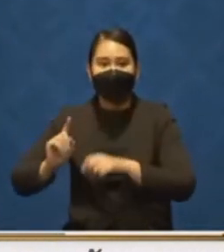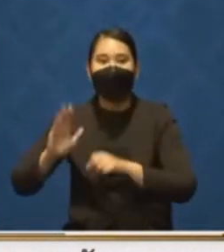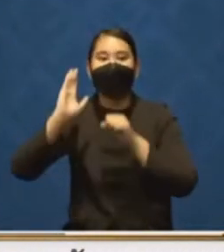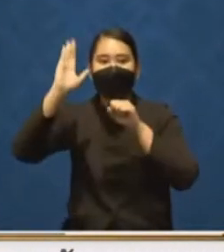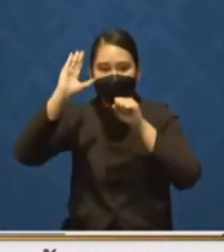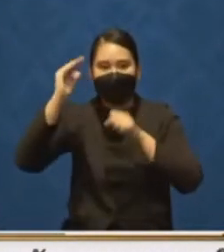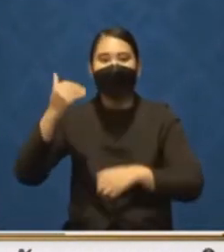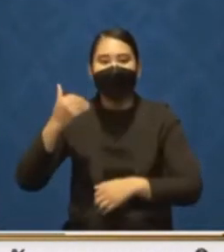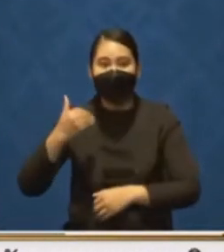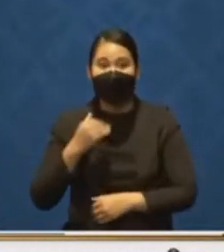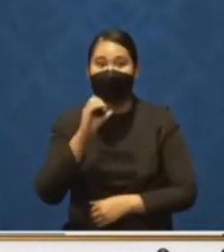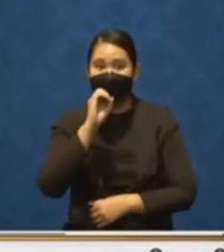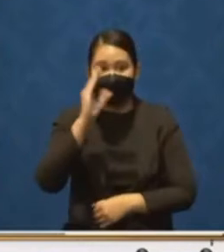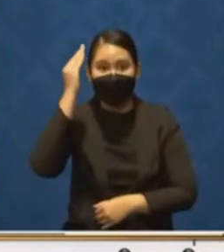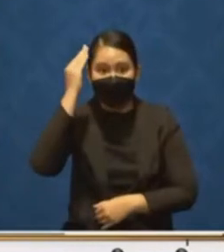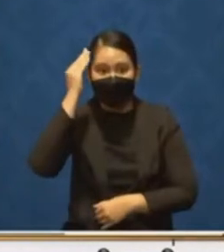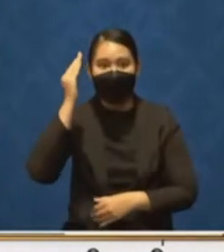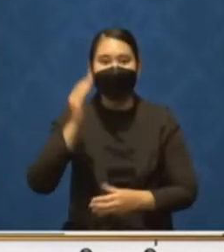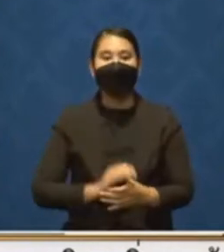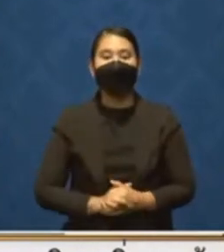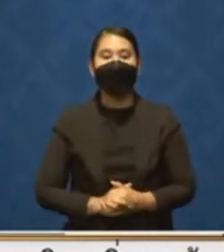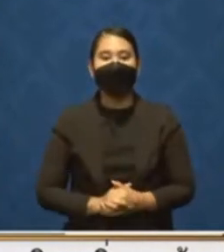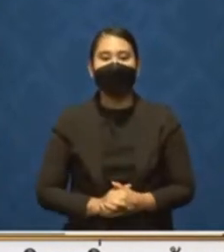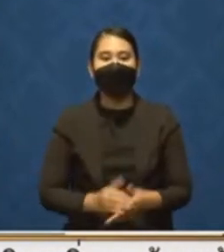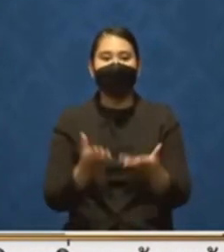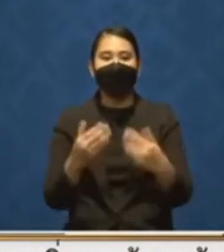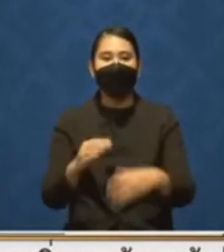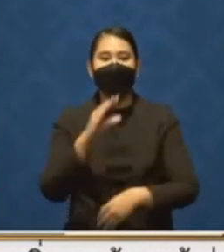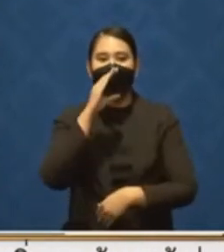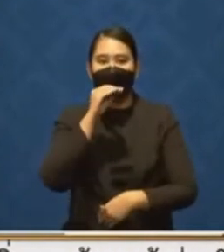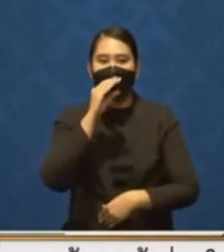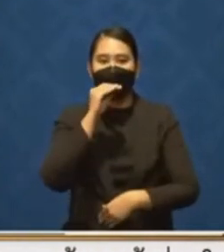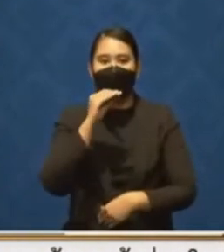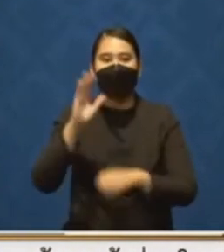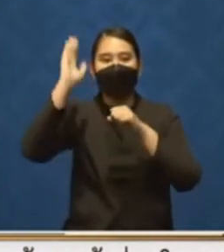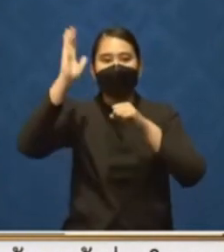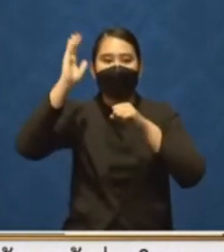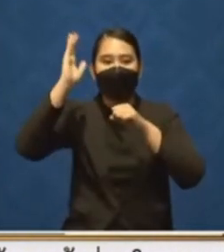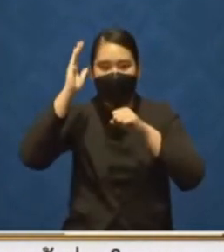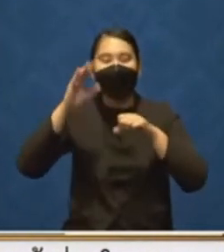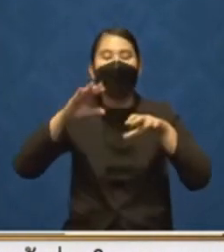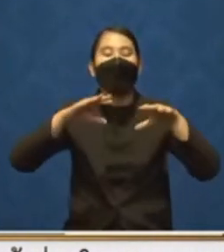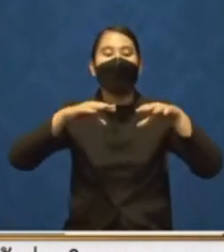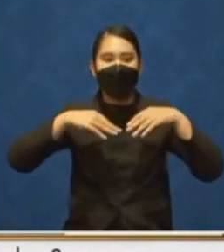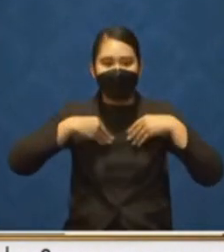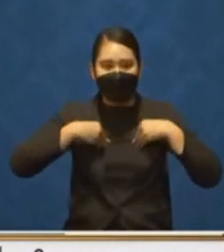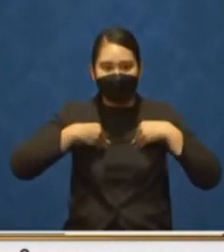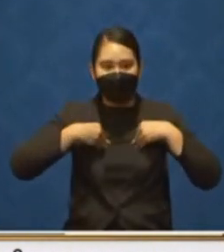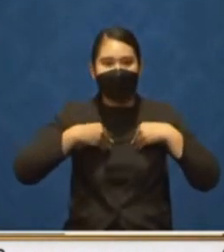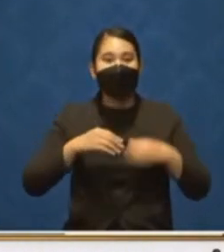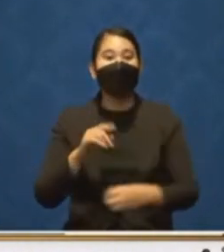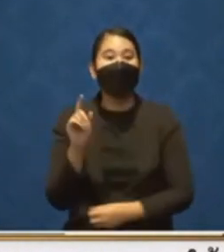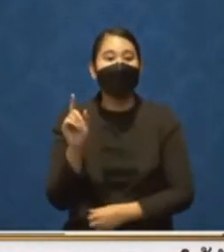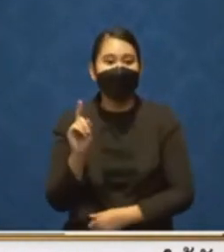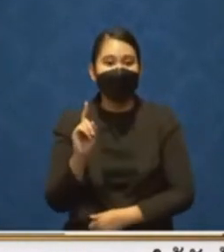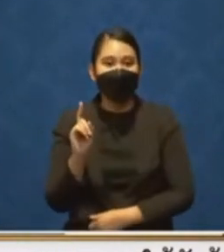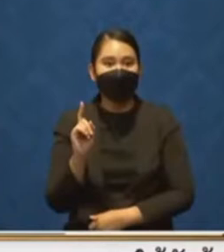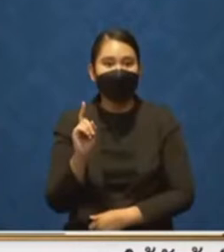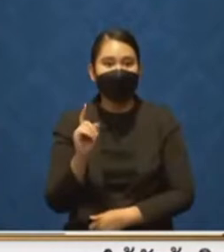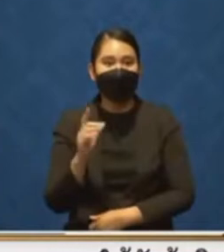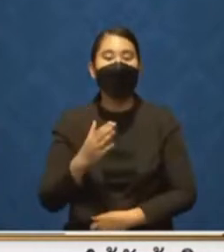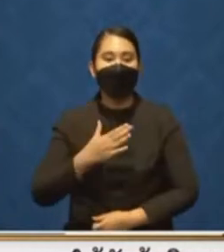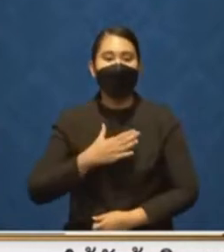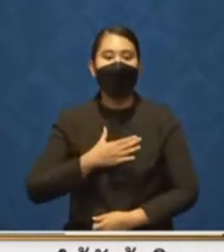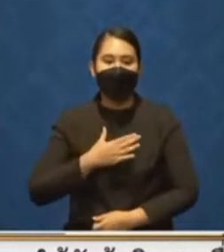ตรงนี้ด้วยจากการวิพากษ์วิจารณ์หรือการไปของท่านมาผมก็ดีรับไปทุกเรื่องนะครับไม่ว่าจะเรื่องส่วนตัว